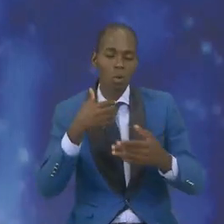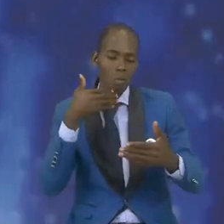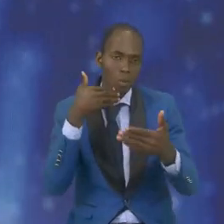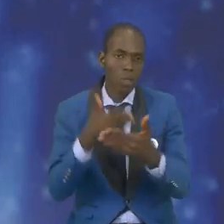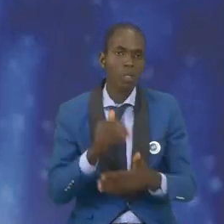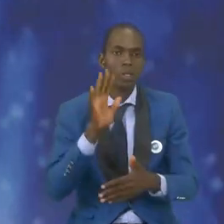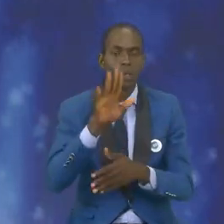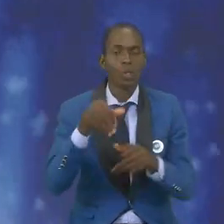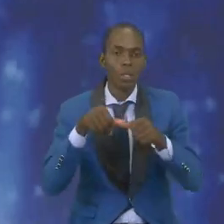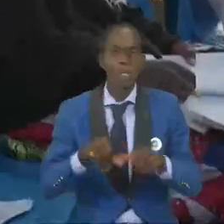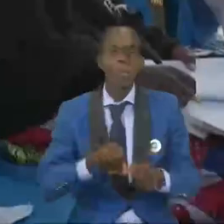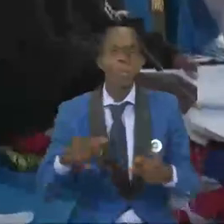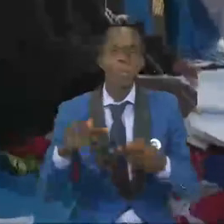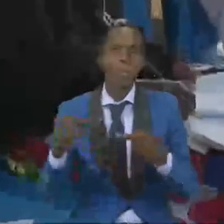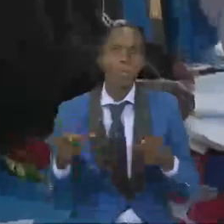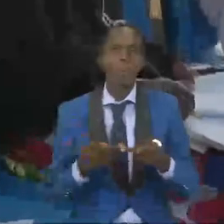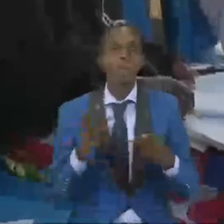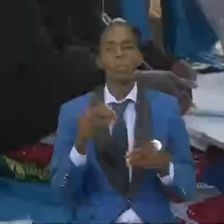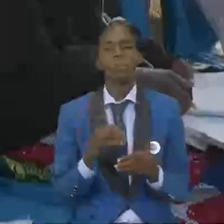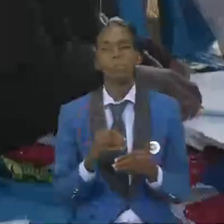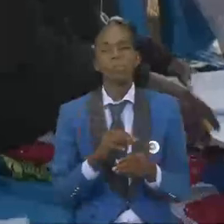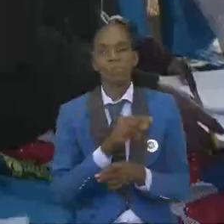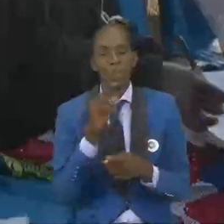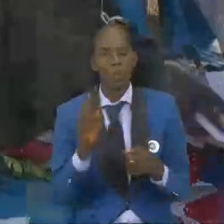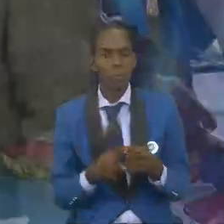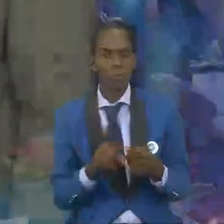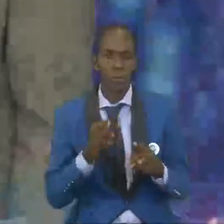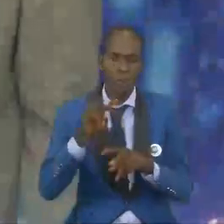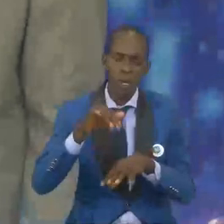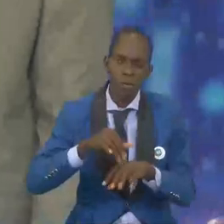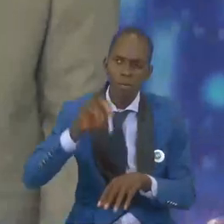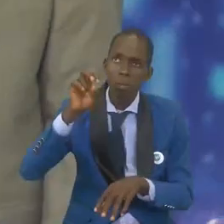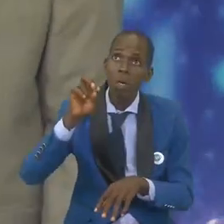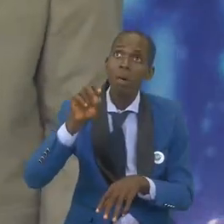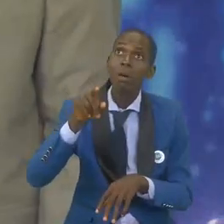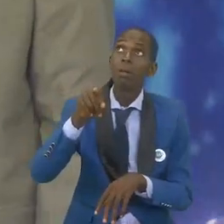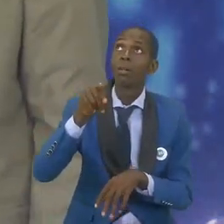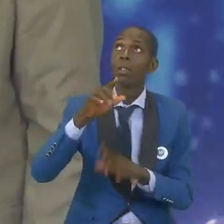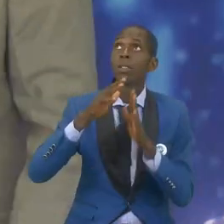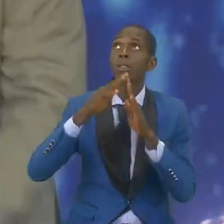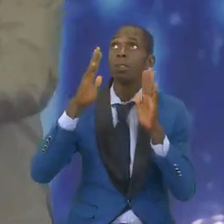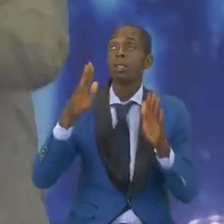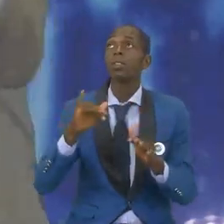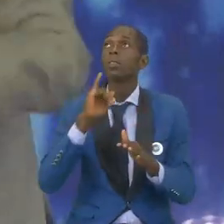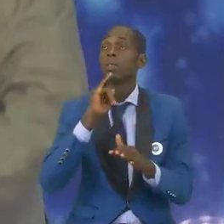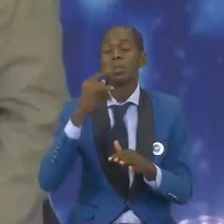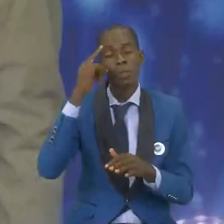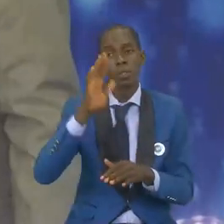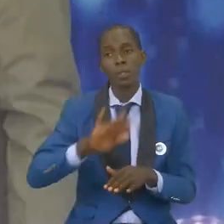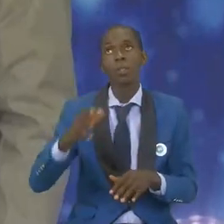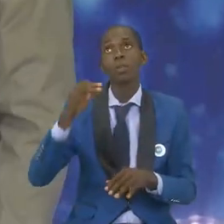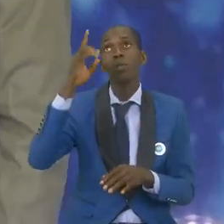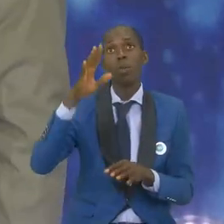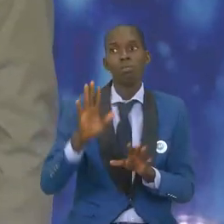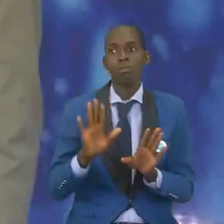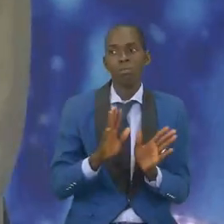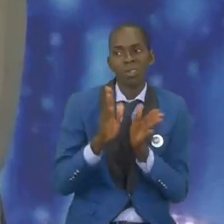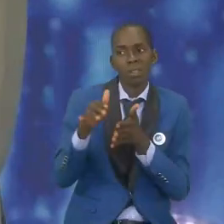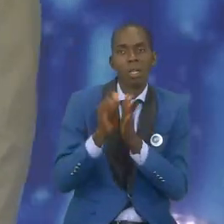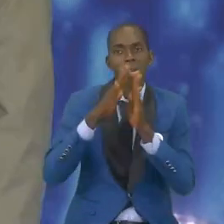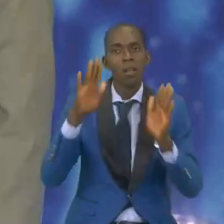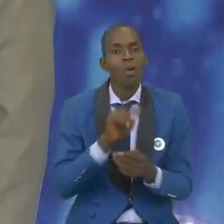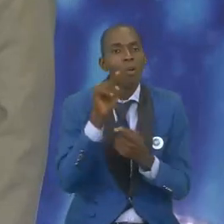aucune infirmité, aucune maladie incurable ne s'approchera de ta tente. Quand il regarde la porte, il y a